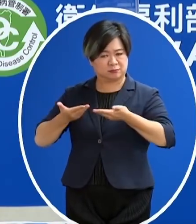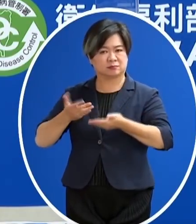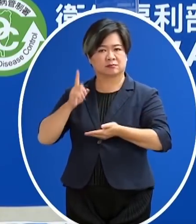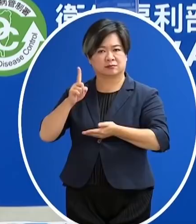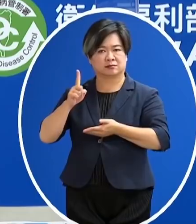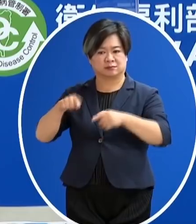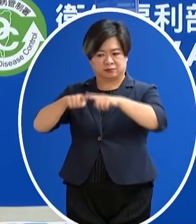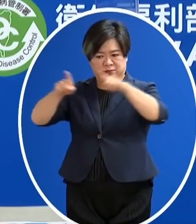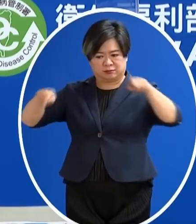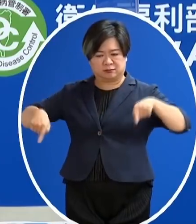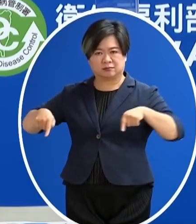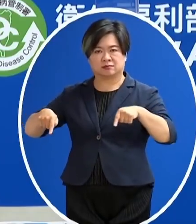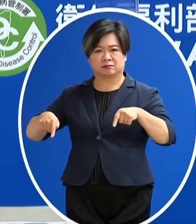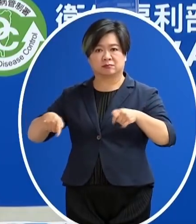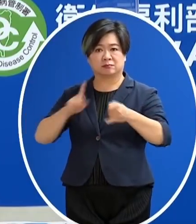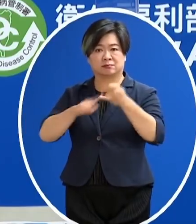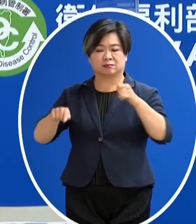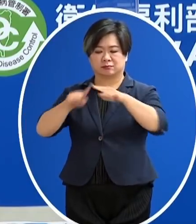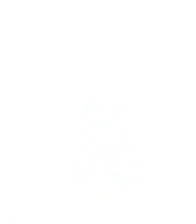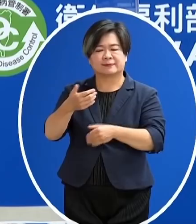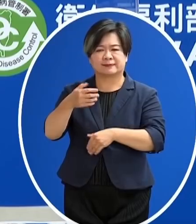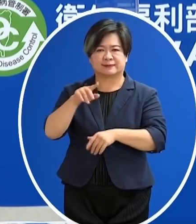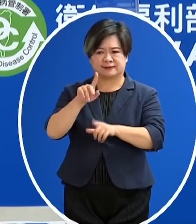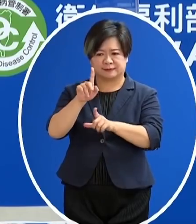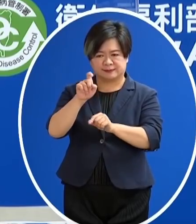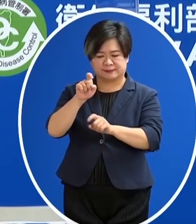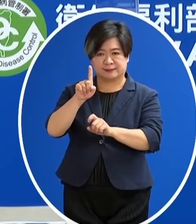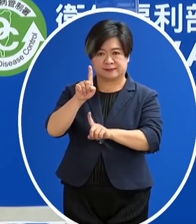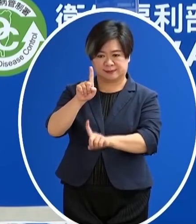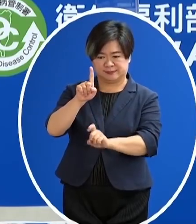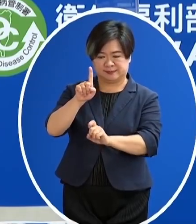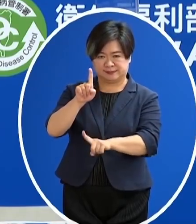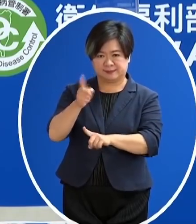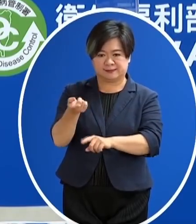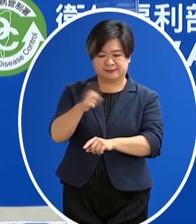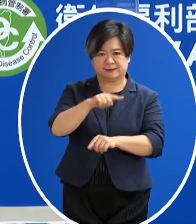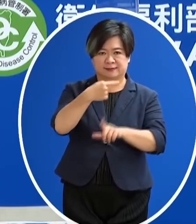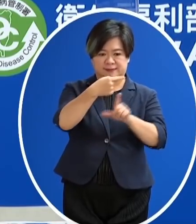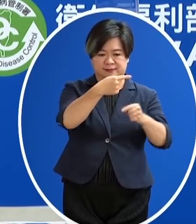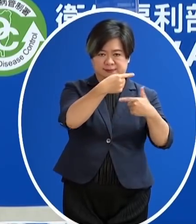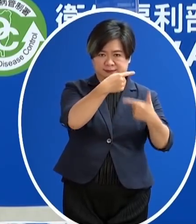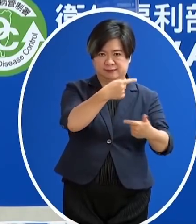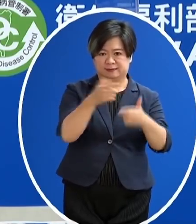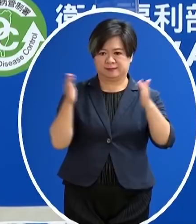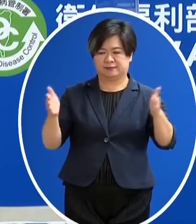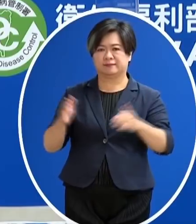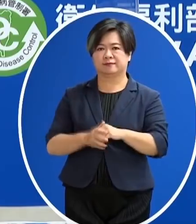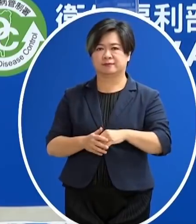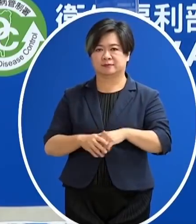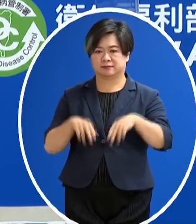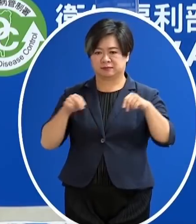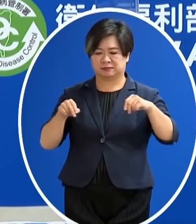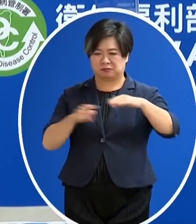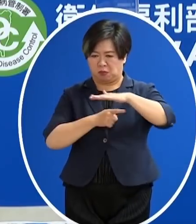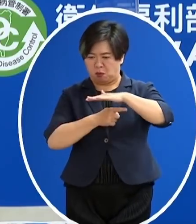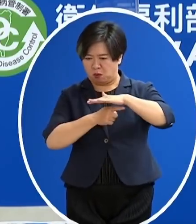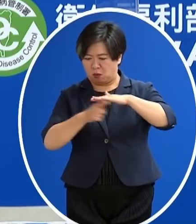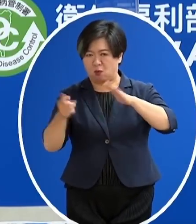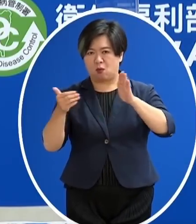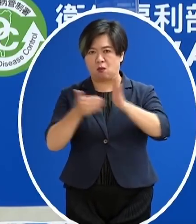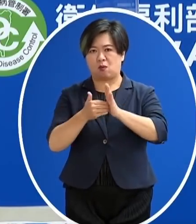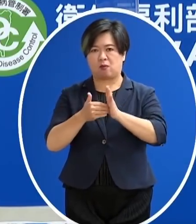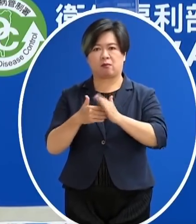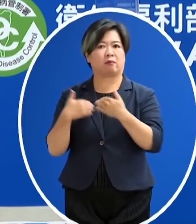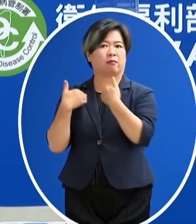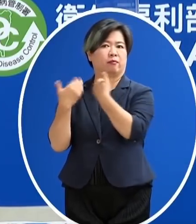个合约的最终的版本。那到1月6日，我们把合约的扫描档，好，就送